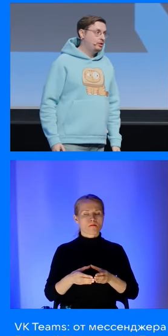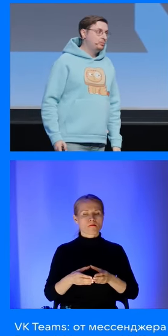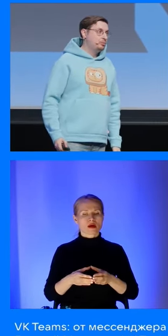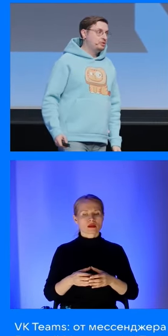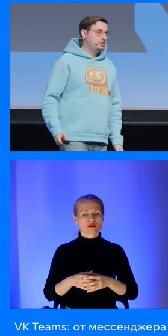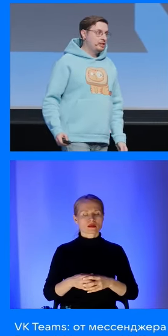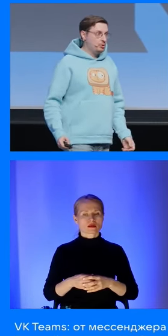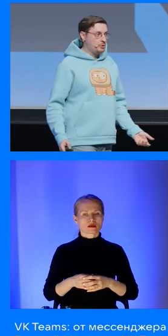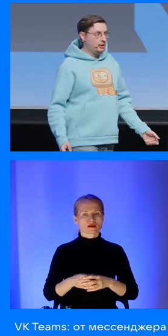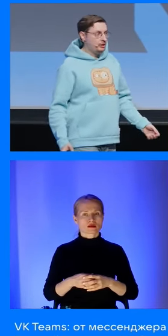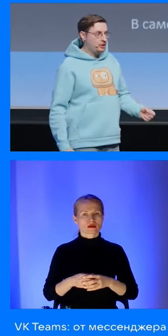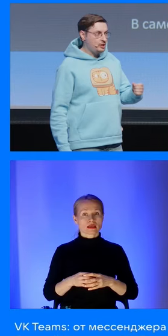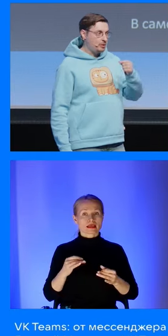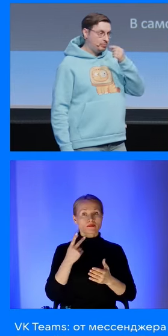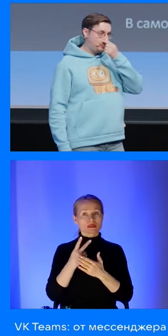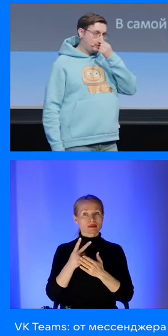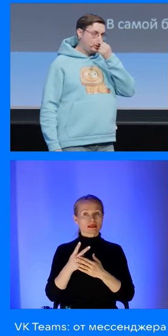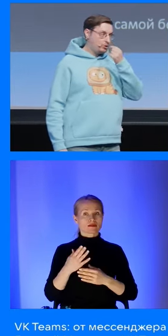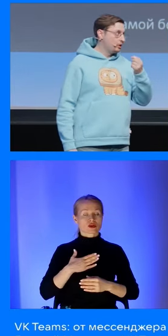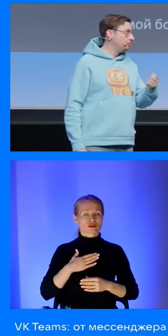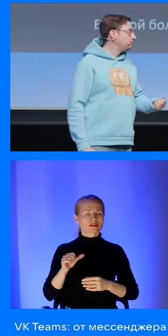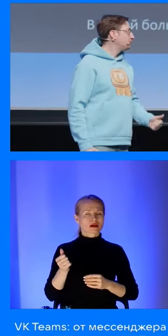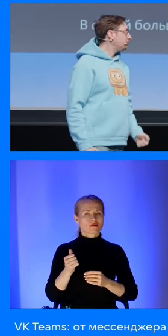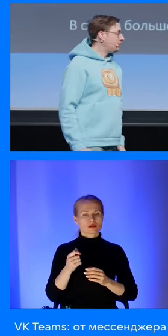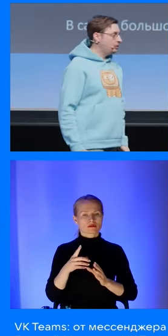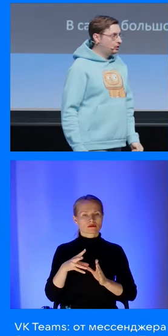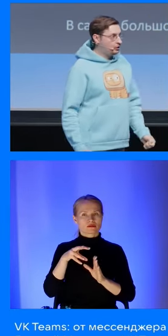И если сегодня посмотреть на наши самые загруженные